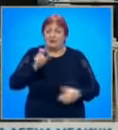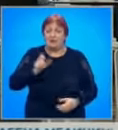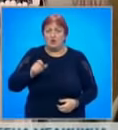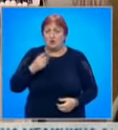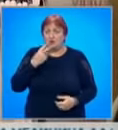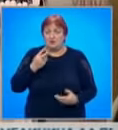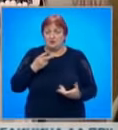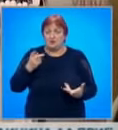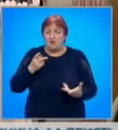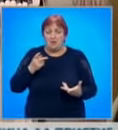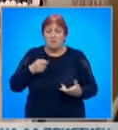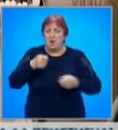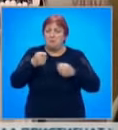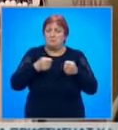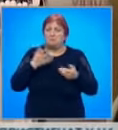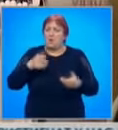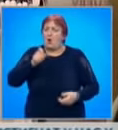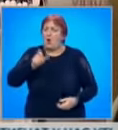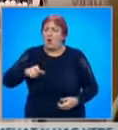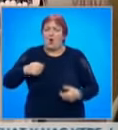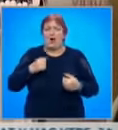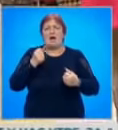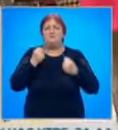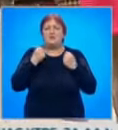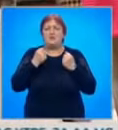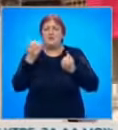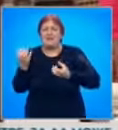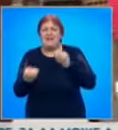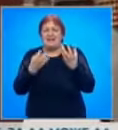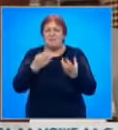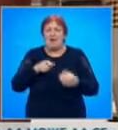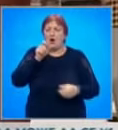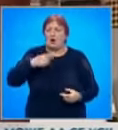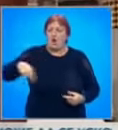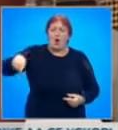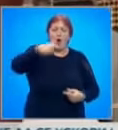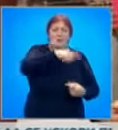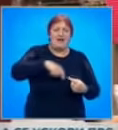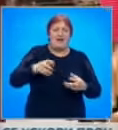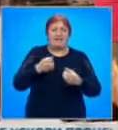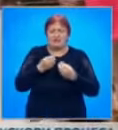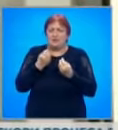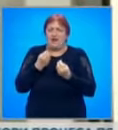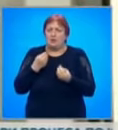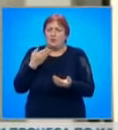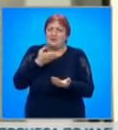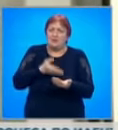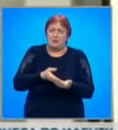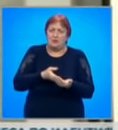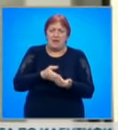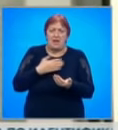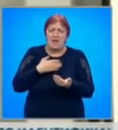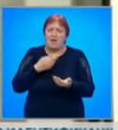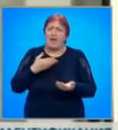както виждате, мола е пълен и живота кипи. А хората обикалят магазините в търсене на най-изгодните оферти. Има